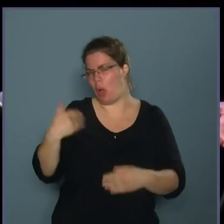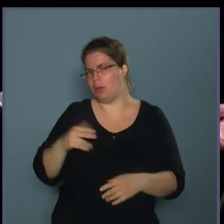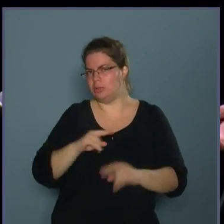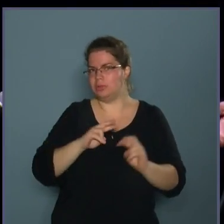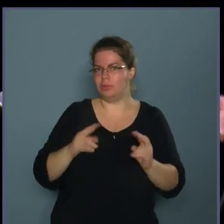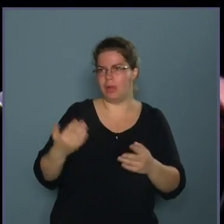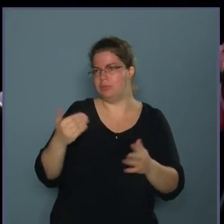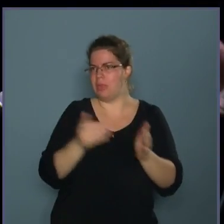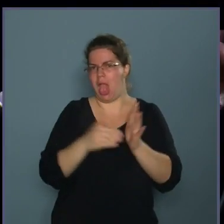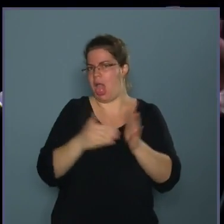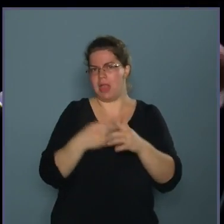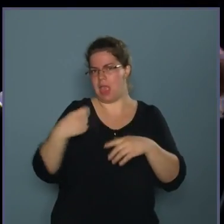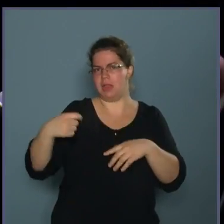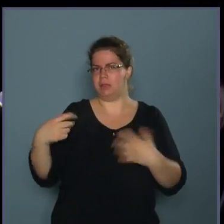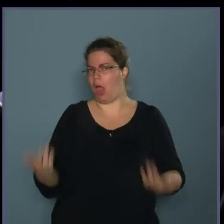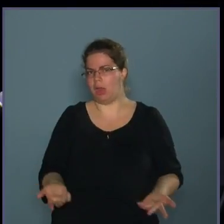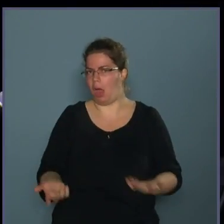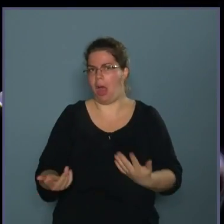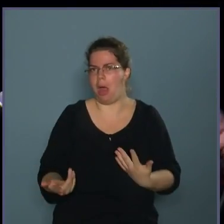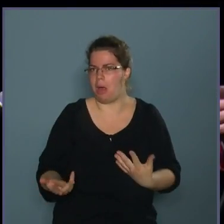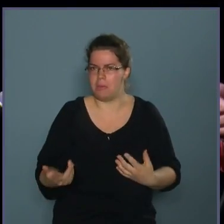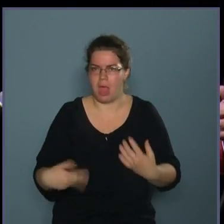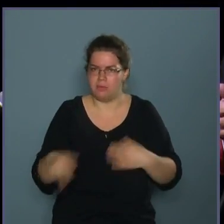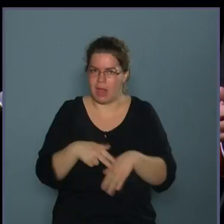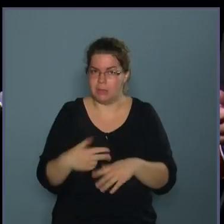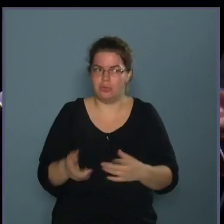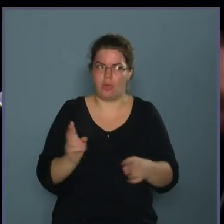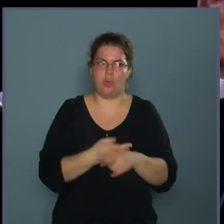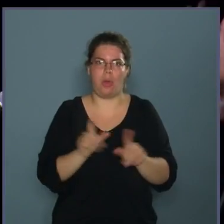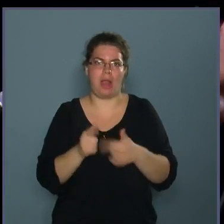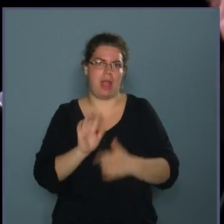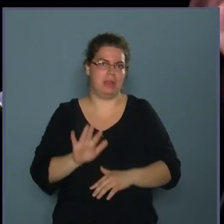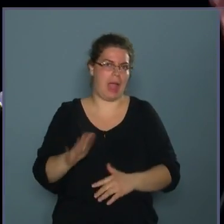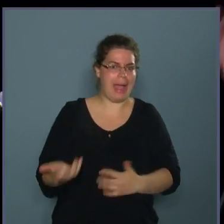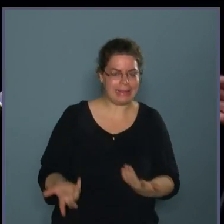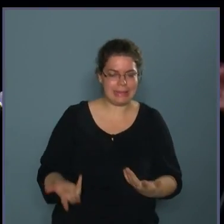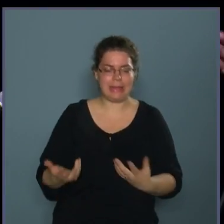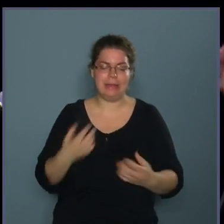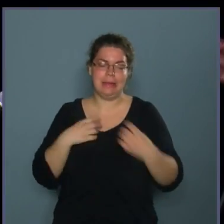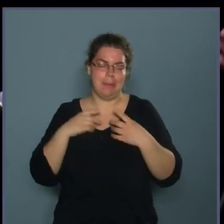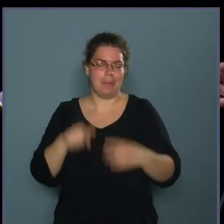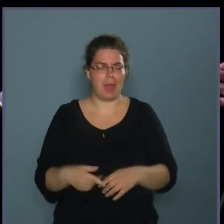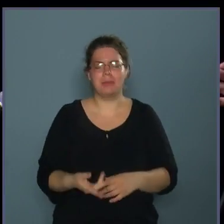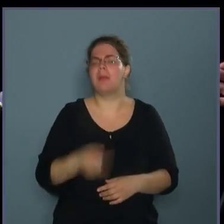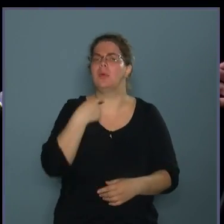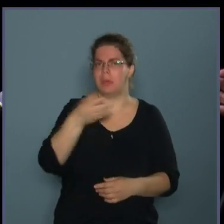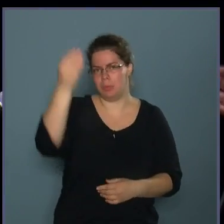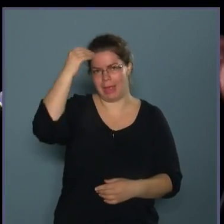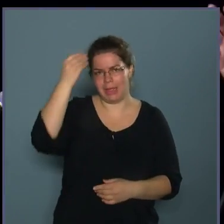1000 a fellépés, tehát teljesen szokatlan számukra a színpad. Én mondtam, hogy megértő, műértő közönséget fognak